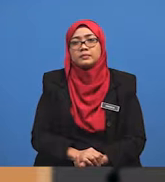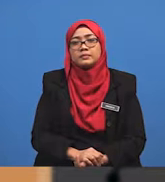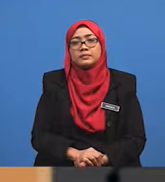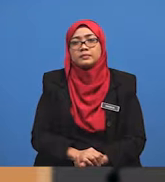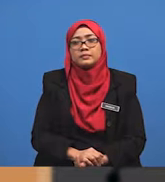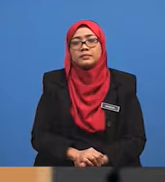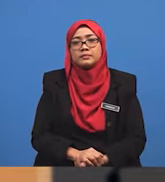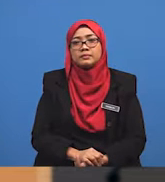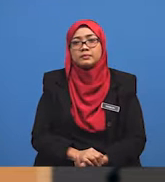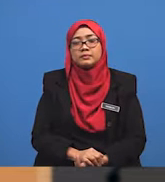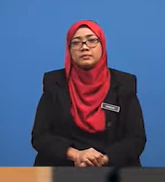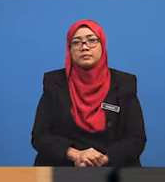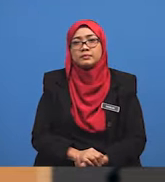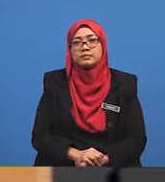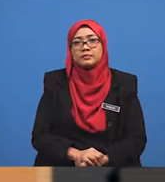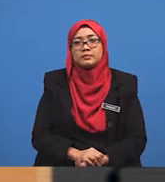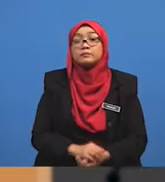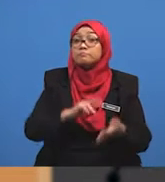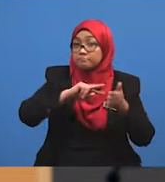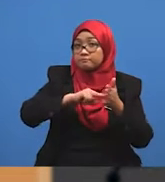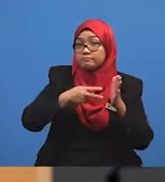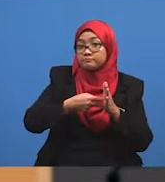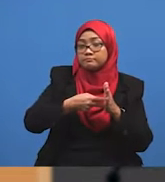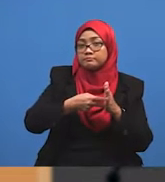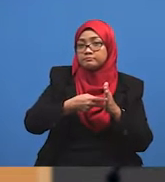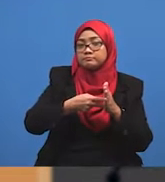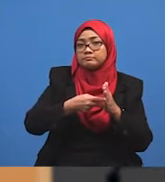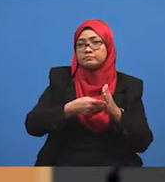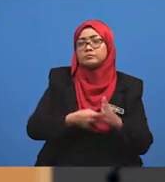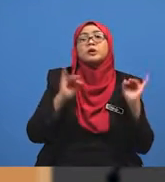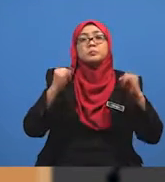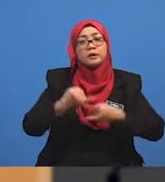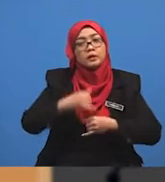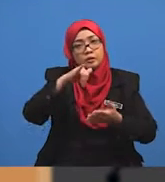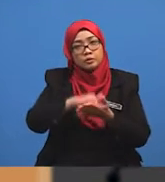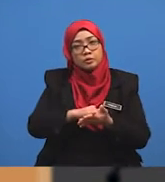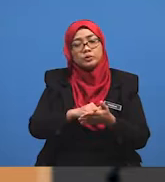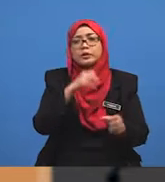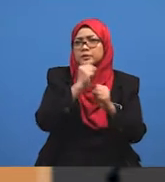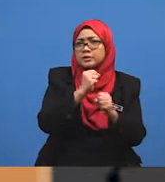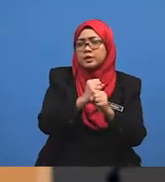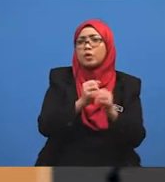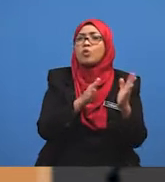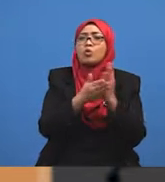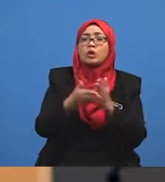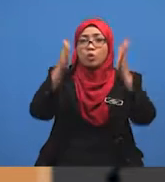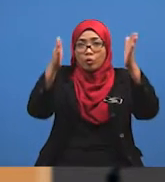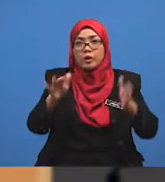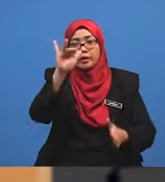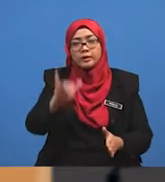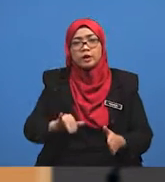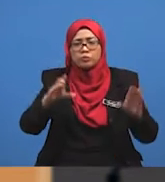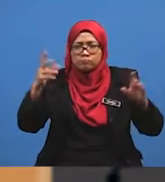wal absar. Sadaqallahul azim. Maksudnya, ibadah itu dikerjakan oleh orang yang kuat